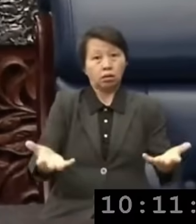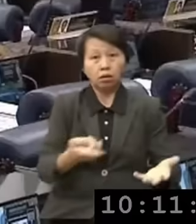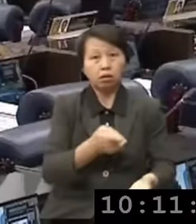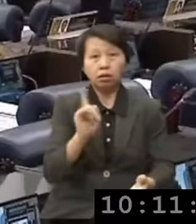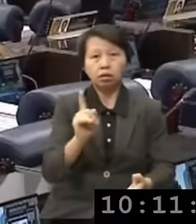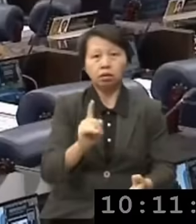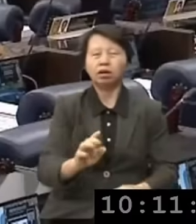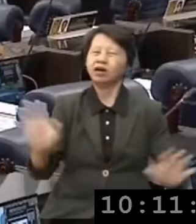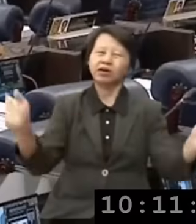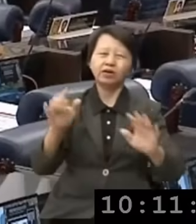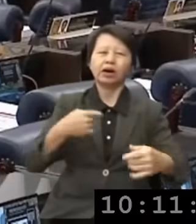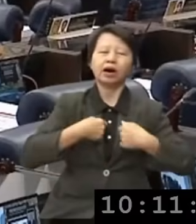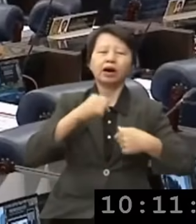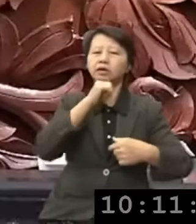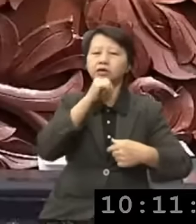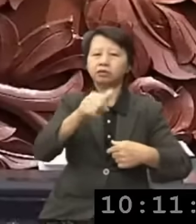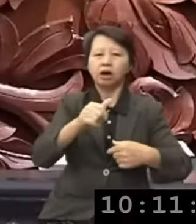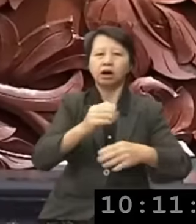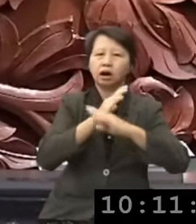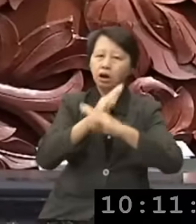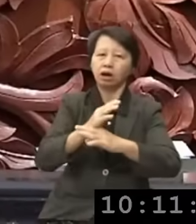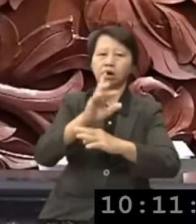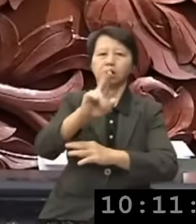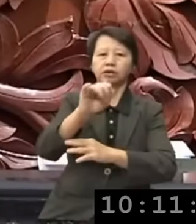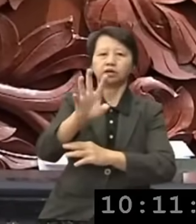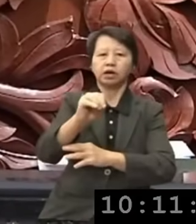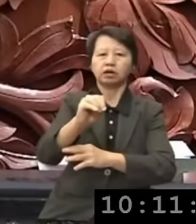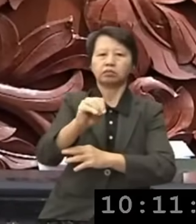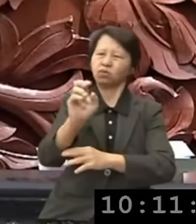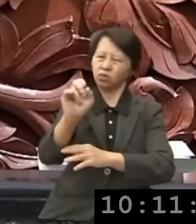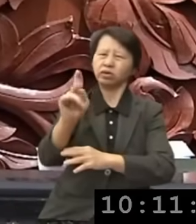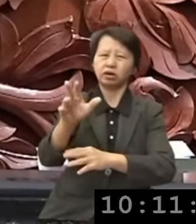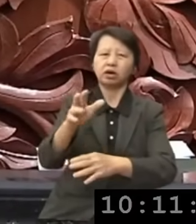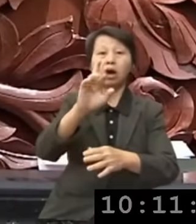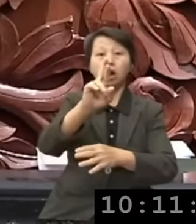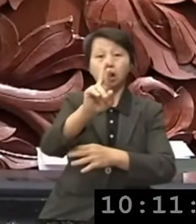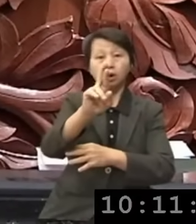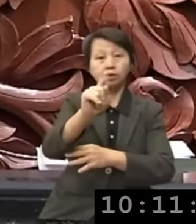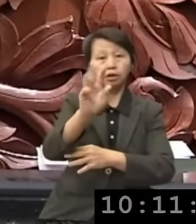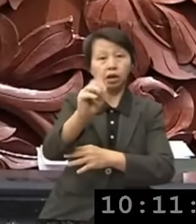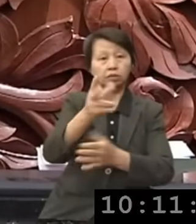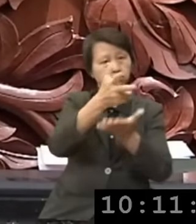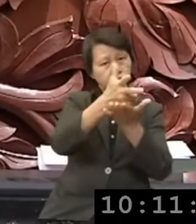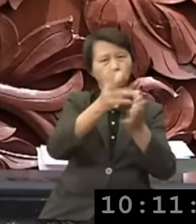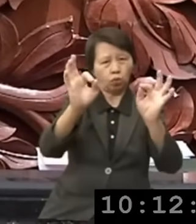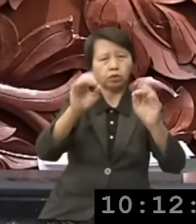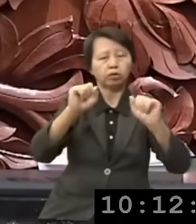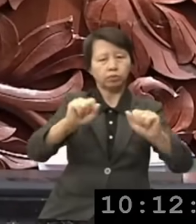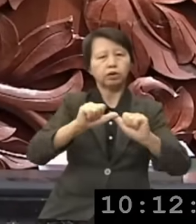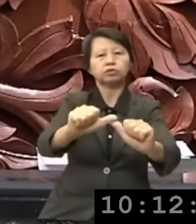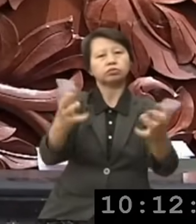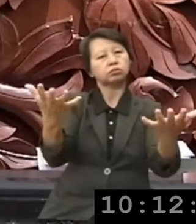tidak menghalang rtm dan YouTube Carry on Saya tidak menghalang itu Jadi mungkin unuk boleh diteruskan tak ada masalah